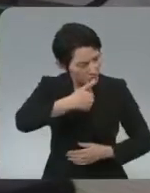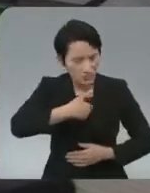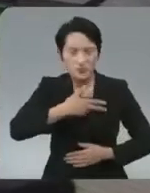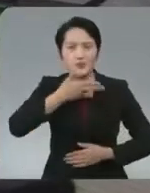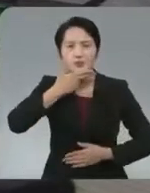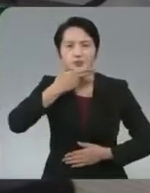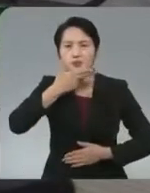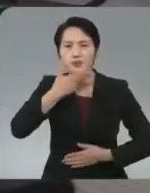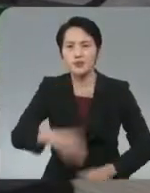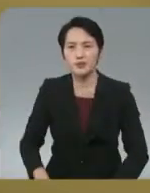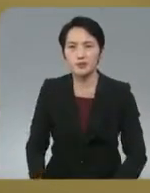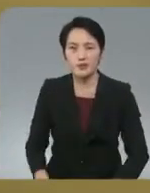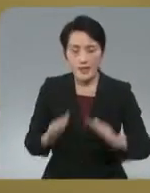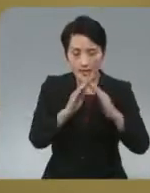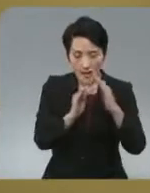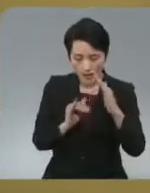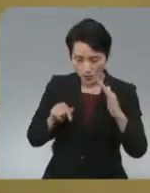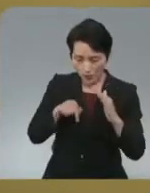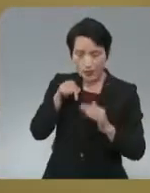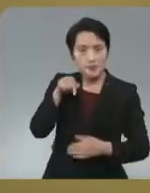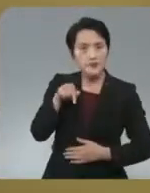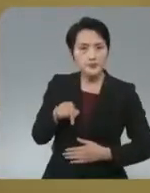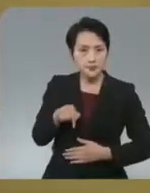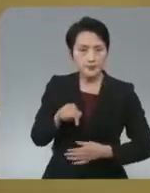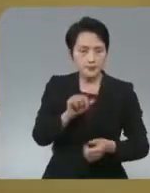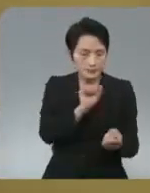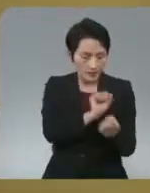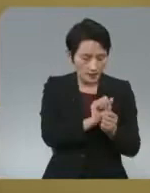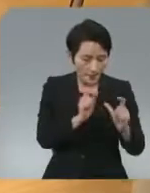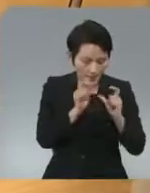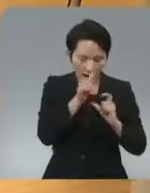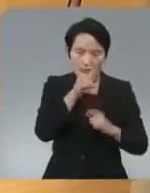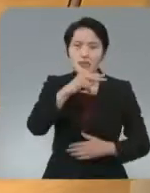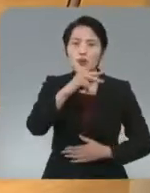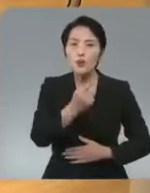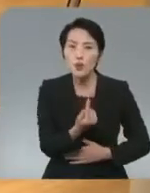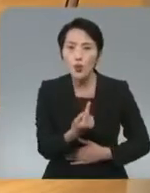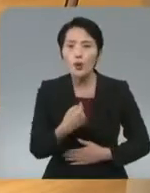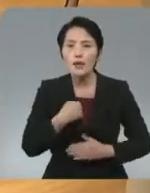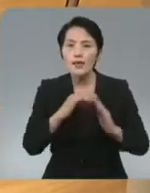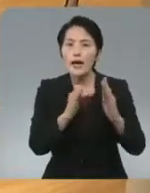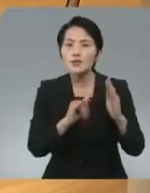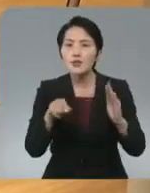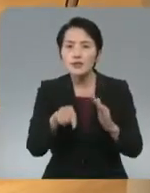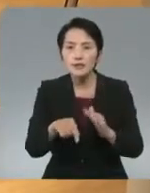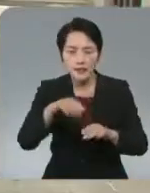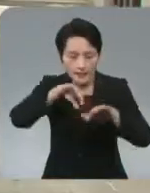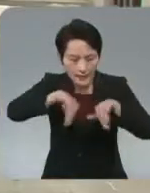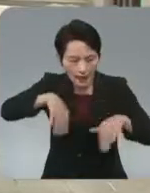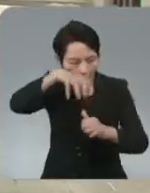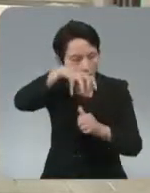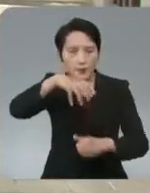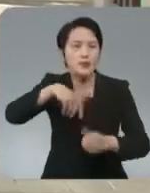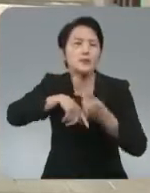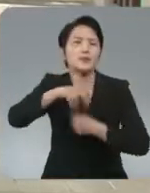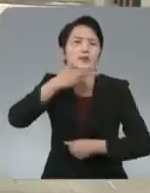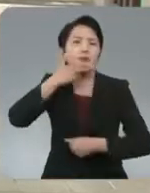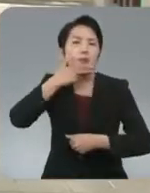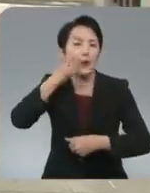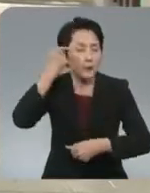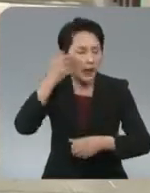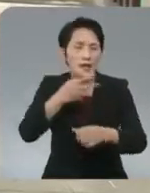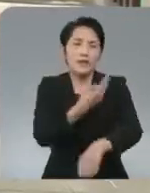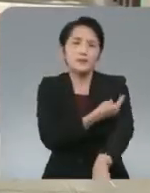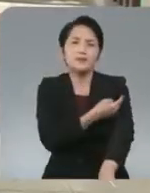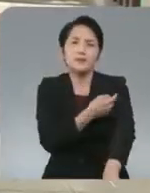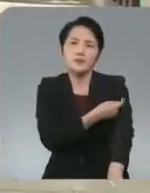たそれによりますと新規完成車が全体の3%見ま自宅